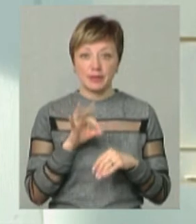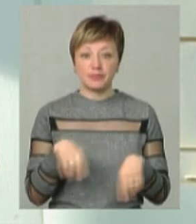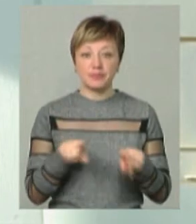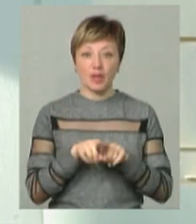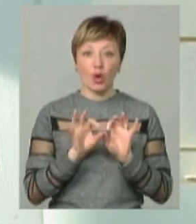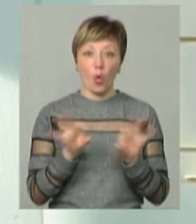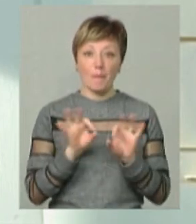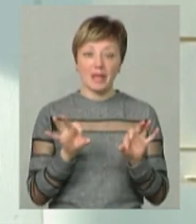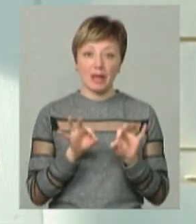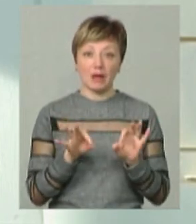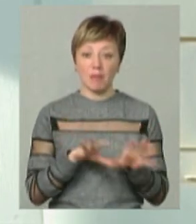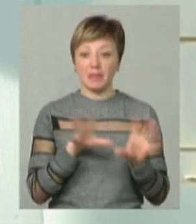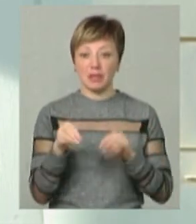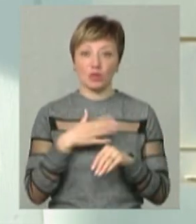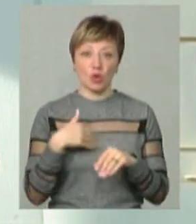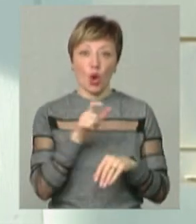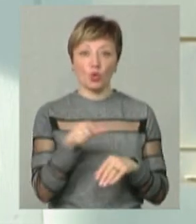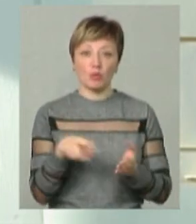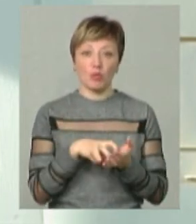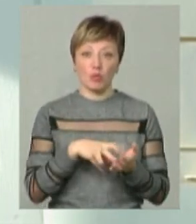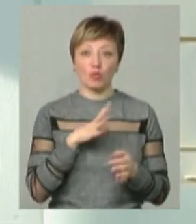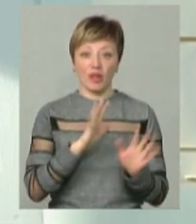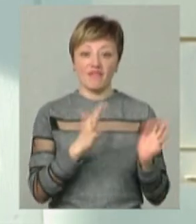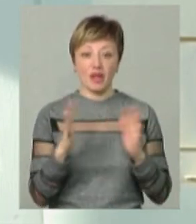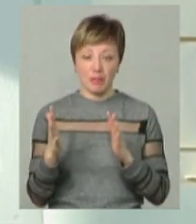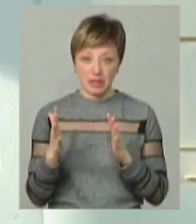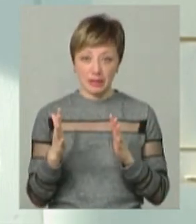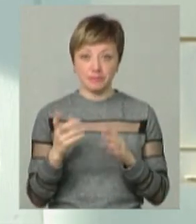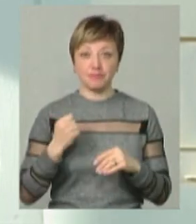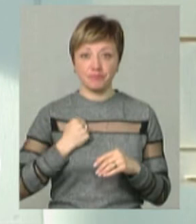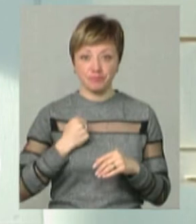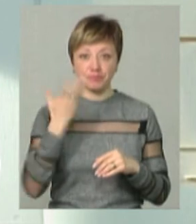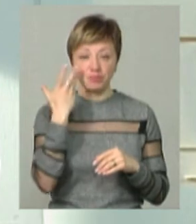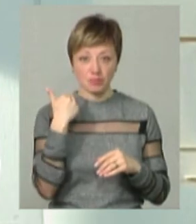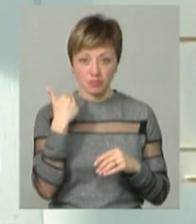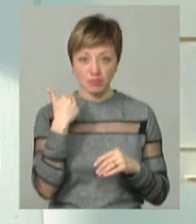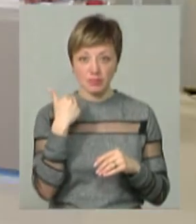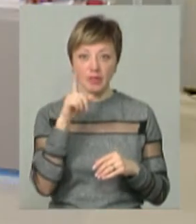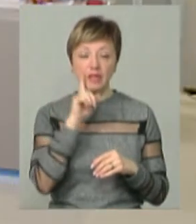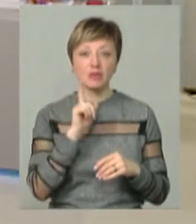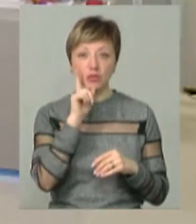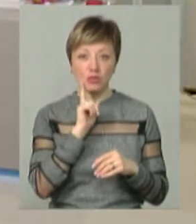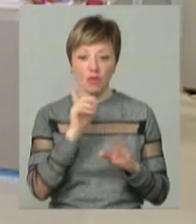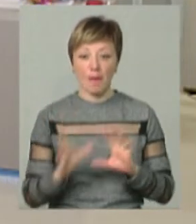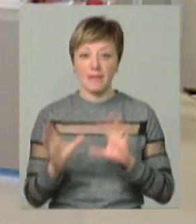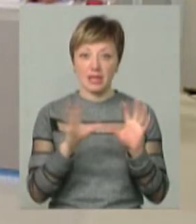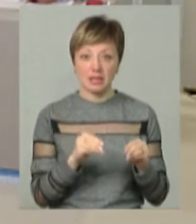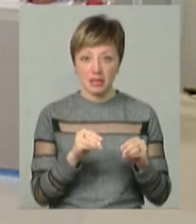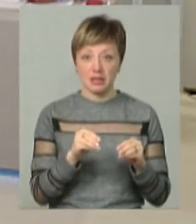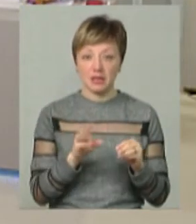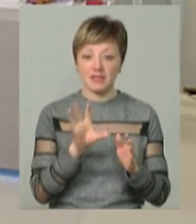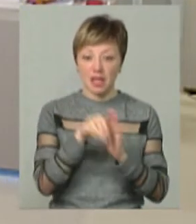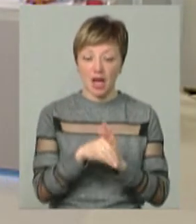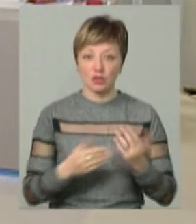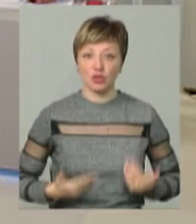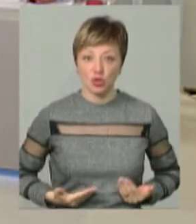таких коментарів, що переселенці не хочуть, люди побоюються, тому що були випадки, на жаль, коли тимчасово переселенці вселялися в